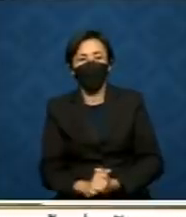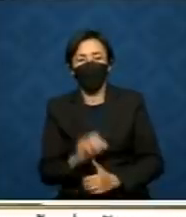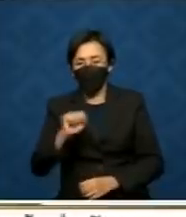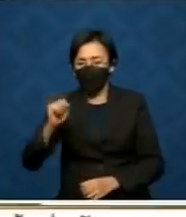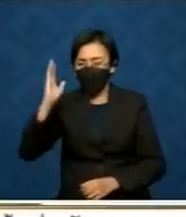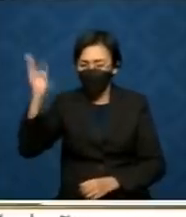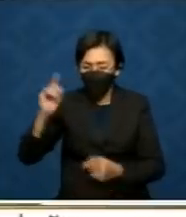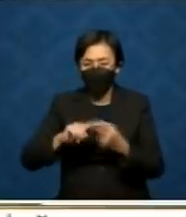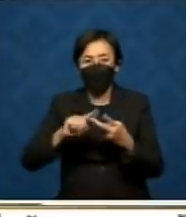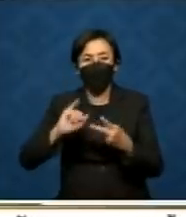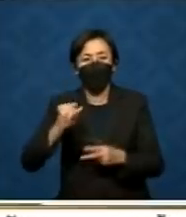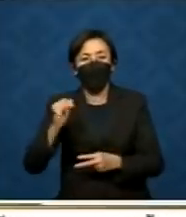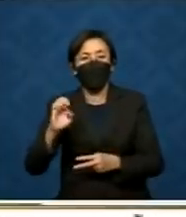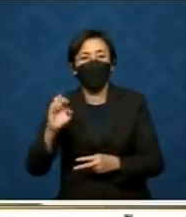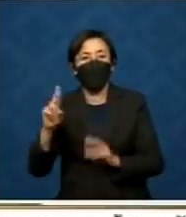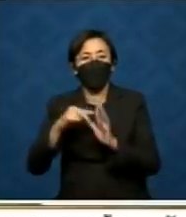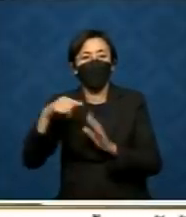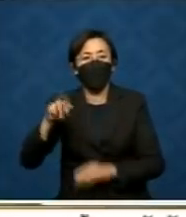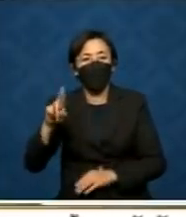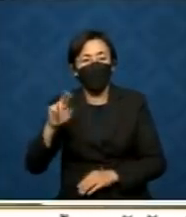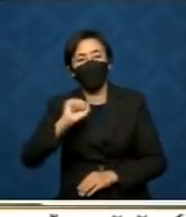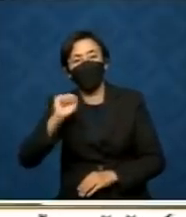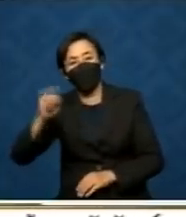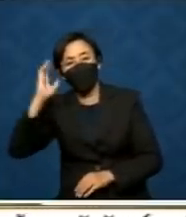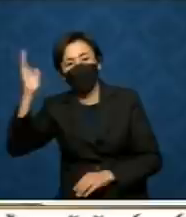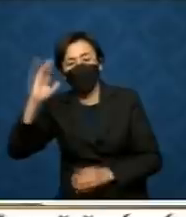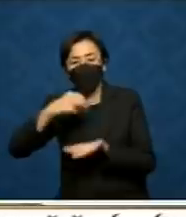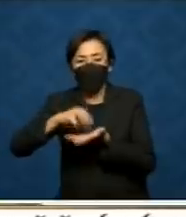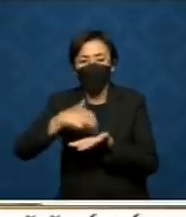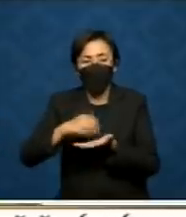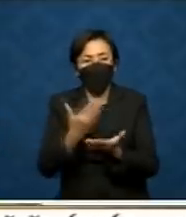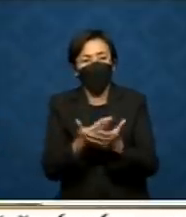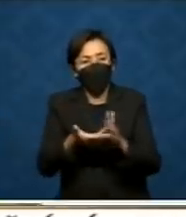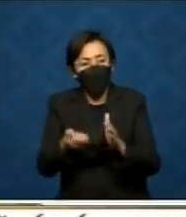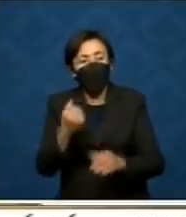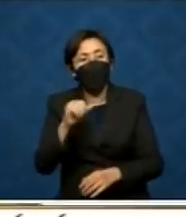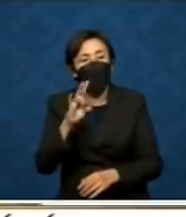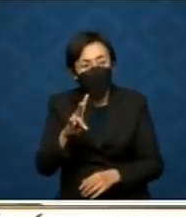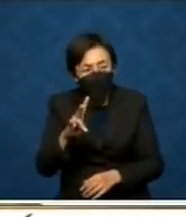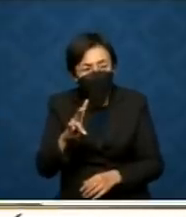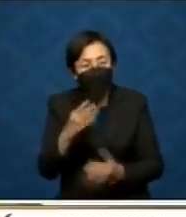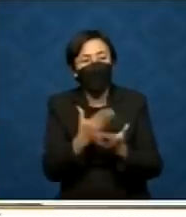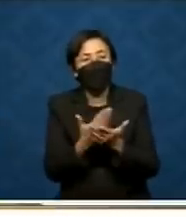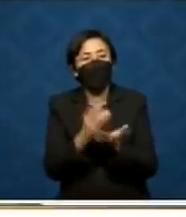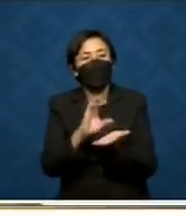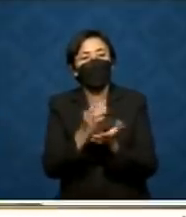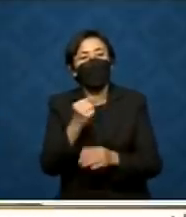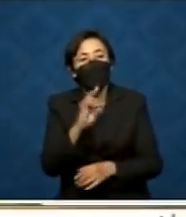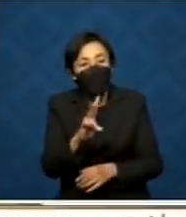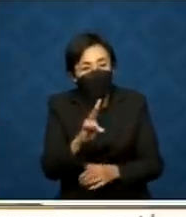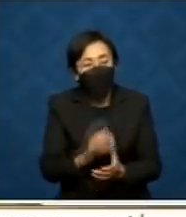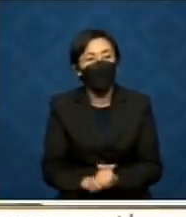กิลาพรมาพูดผมก็สงสัยว่าเอ้าเบิกเขาไป 17กรอบวงเงิน 17พอไปซื้อ